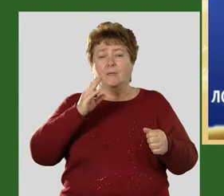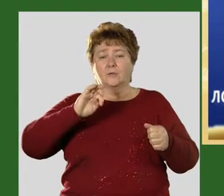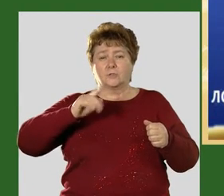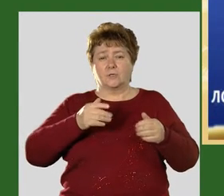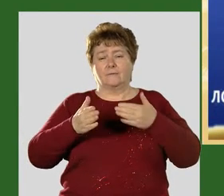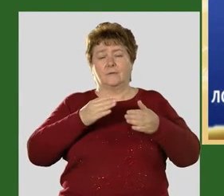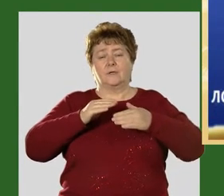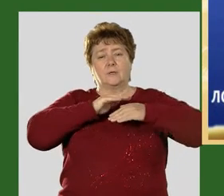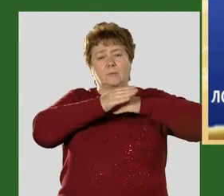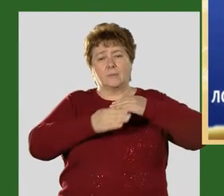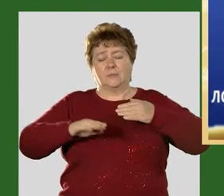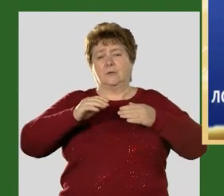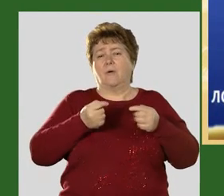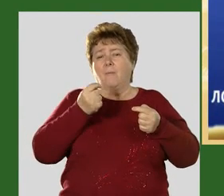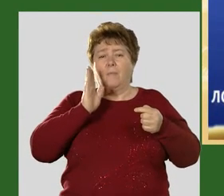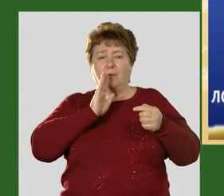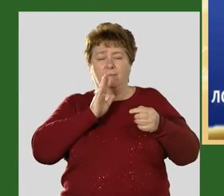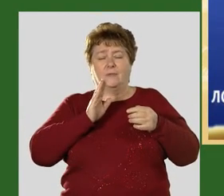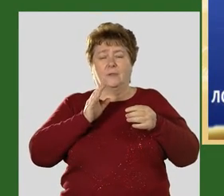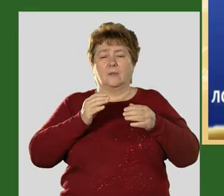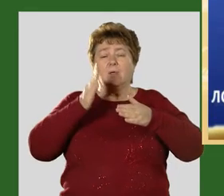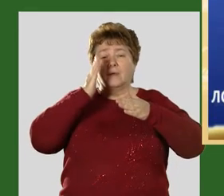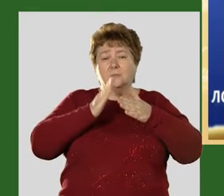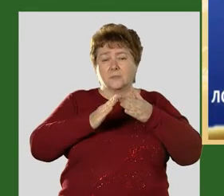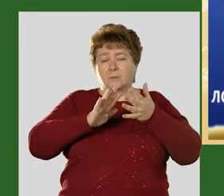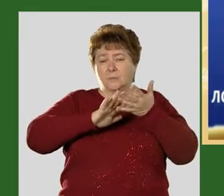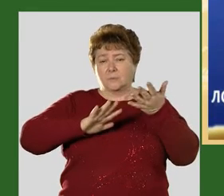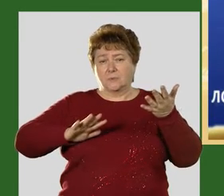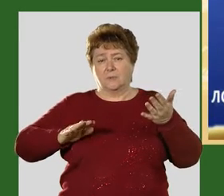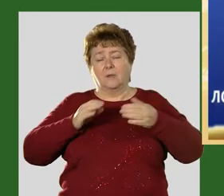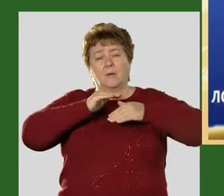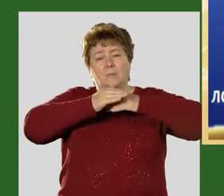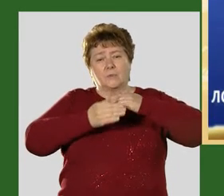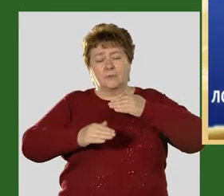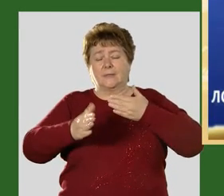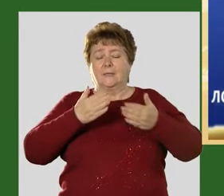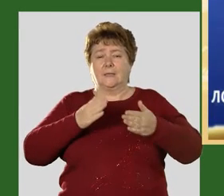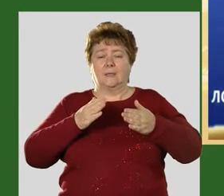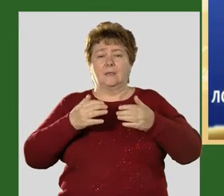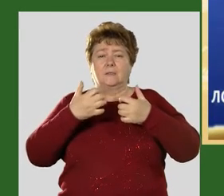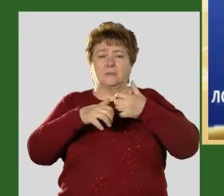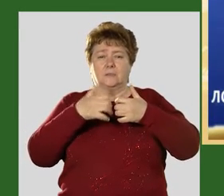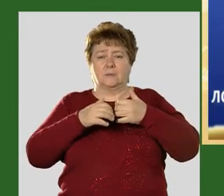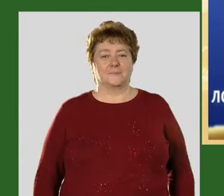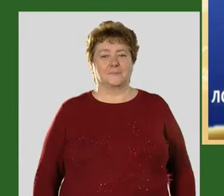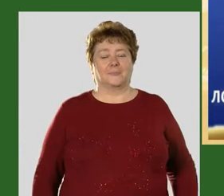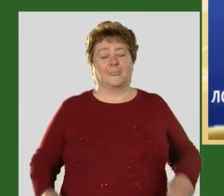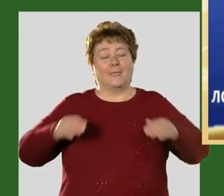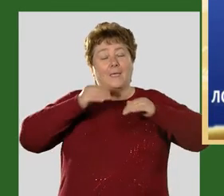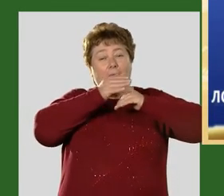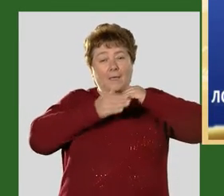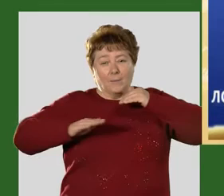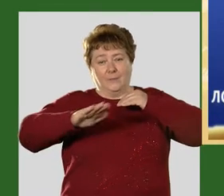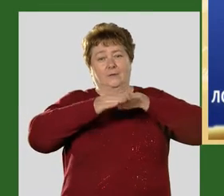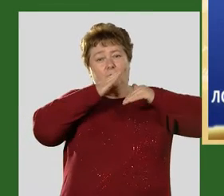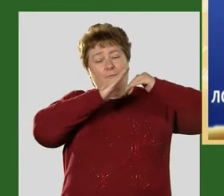Шельф или материковая отмель постепенно заканчивается материковым или континентальным склоном.